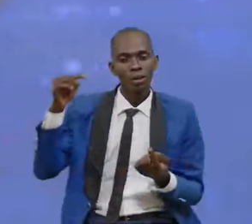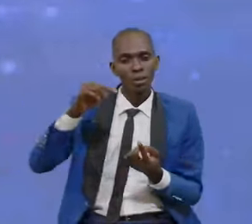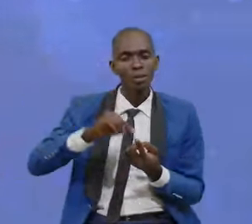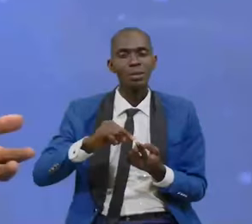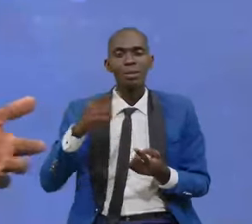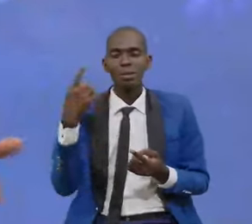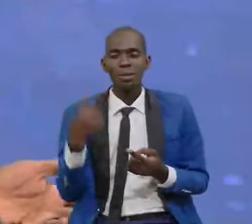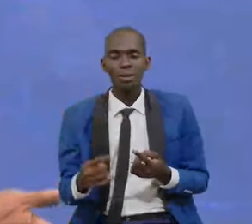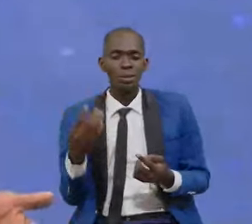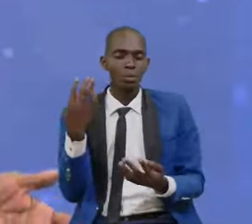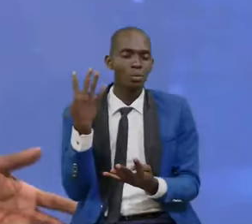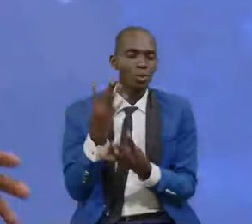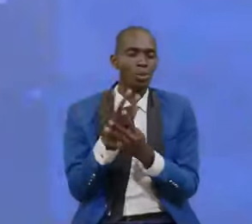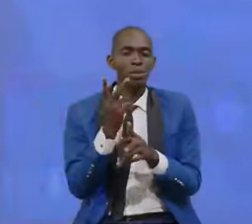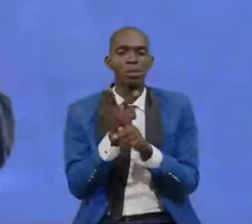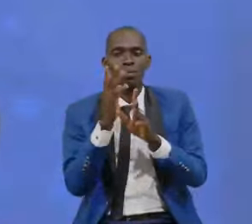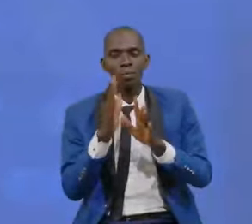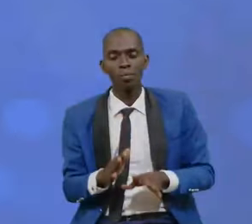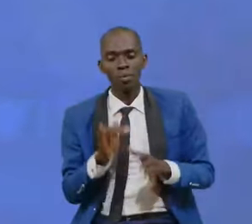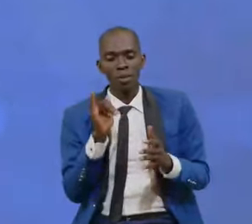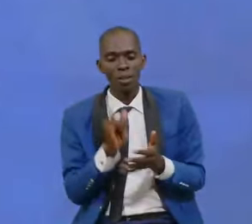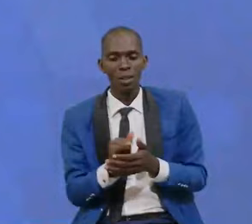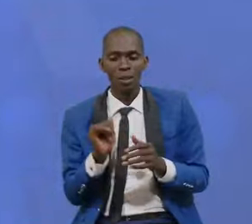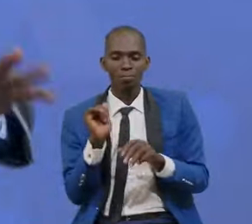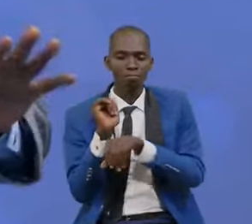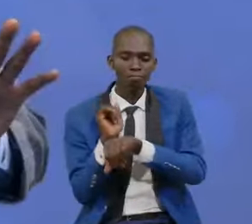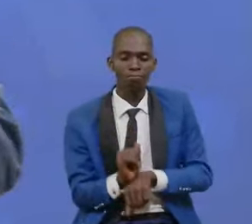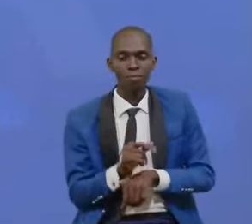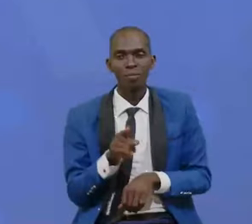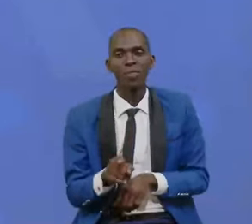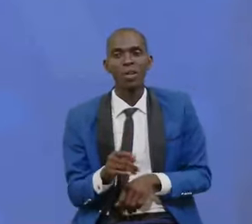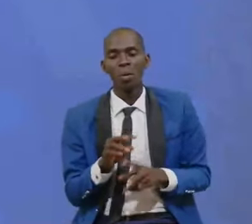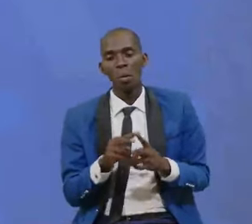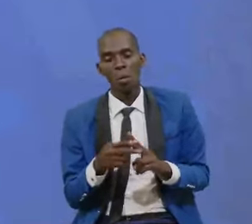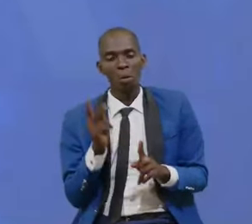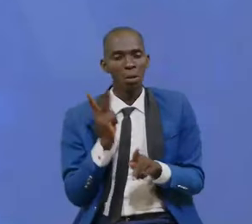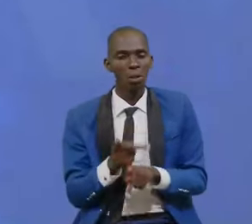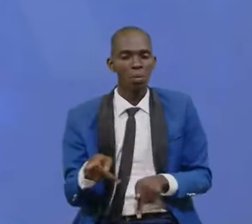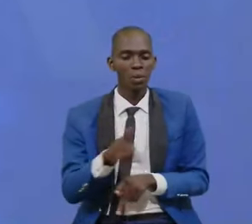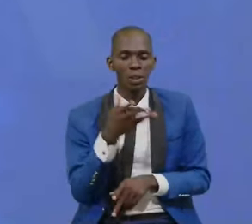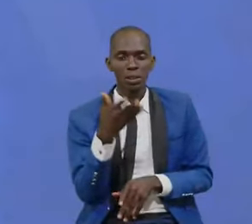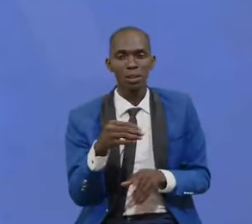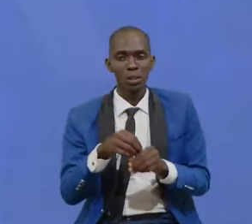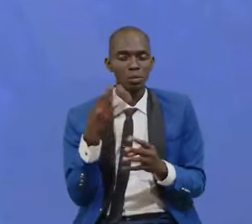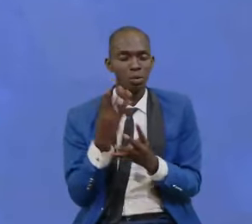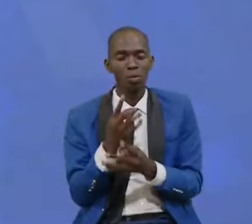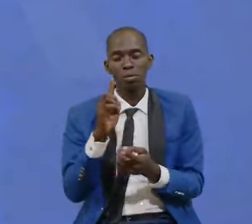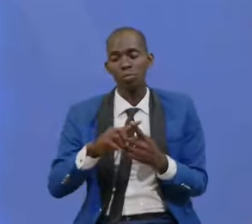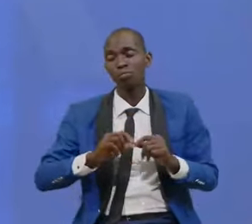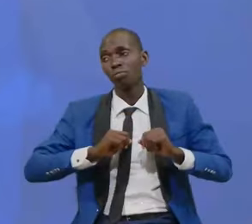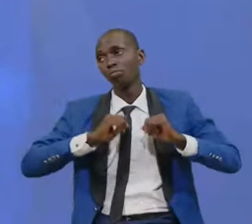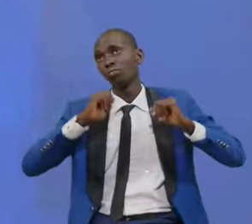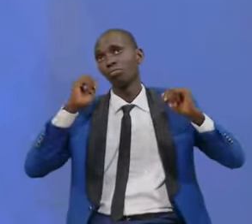Jusqu'à ce que le geôlier, celui qui les a mis en prison, ou les a maintenus en prison, jusqu'à ce qu'ils ne se réveillent.